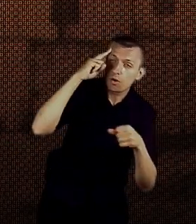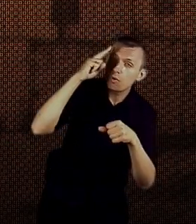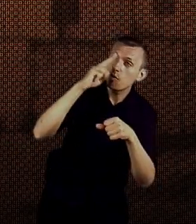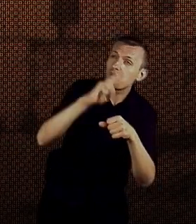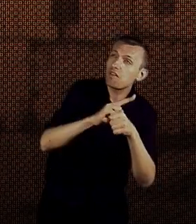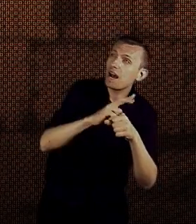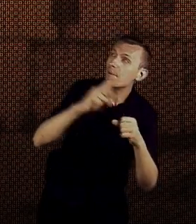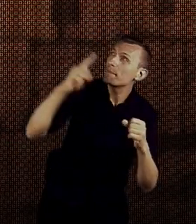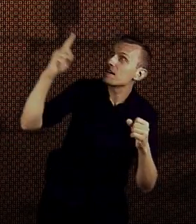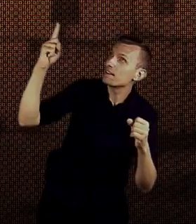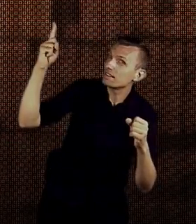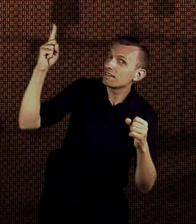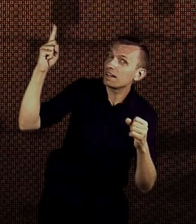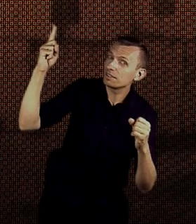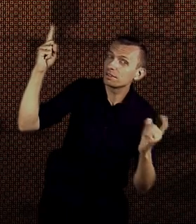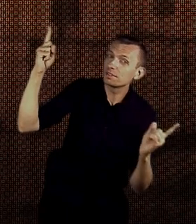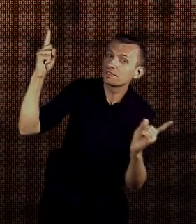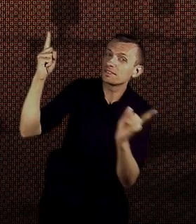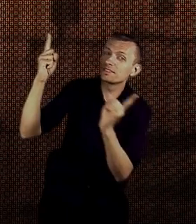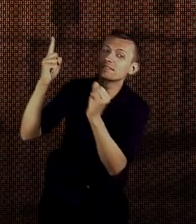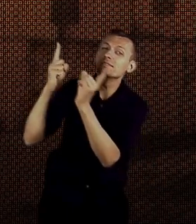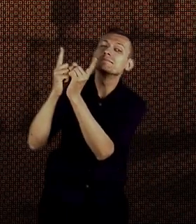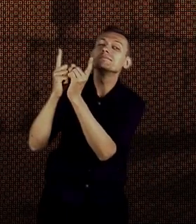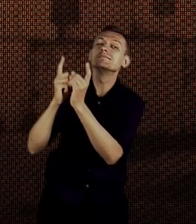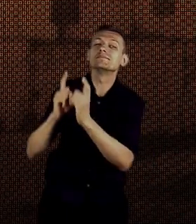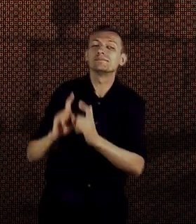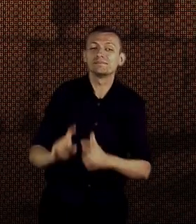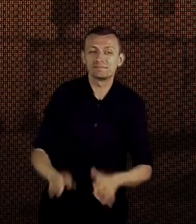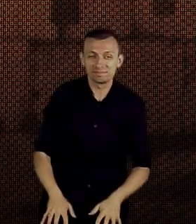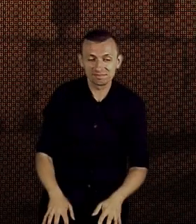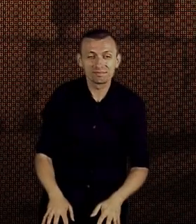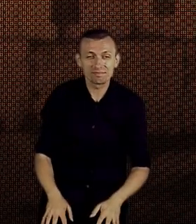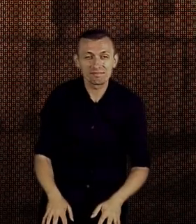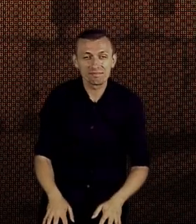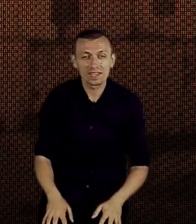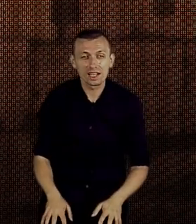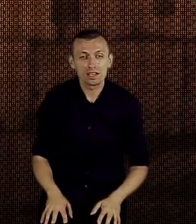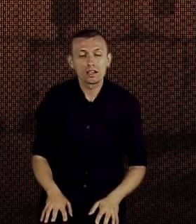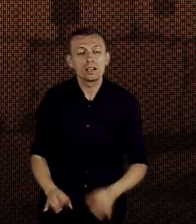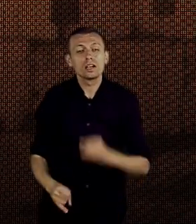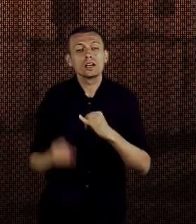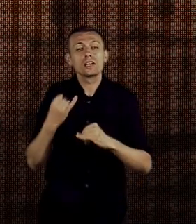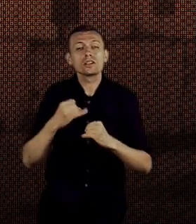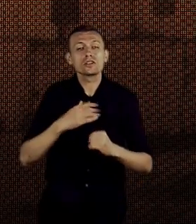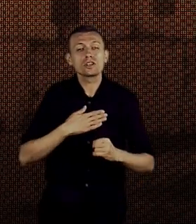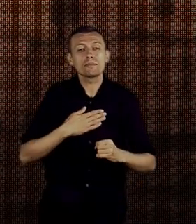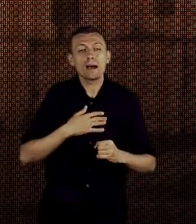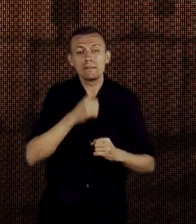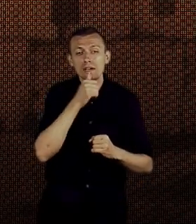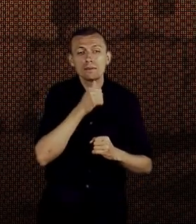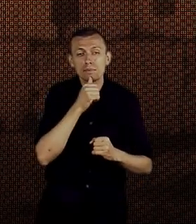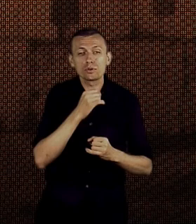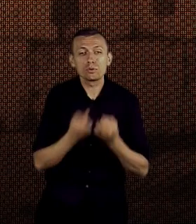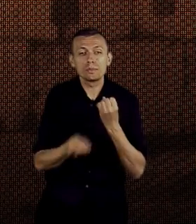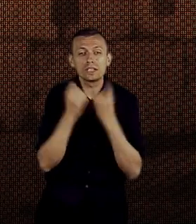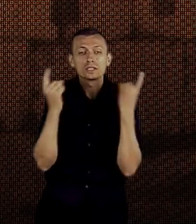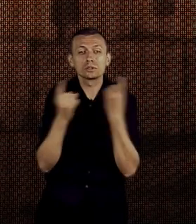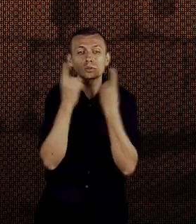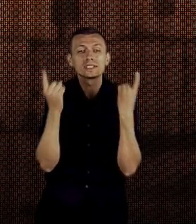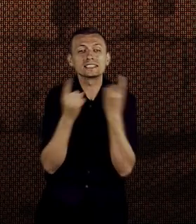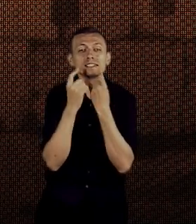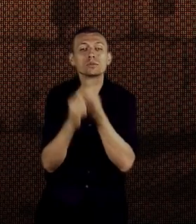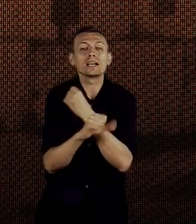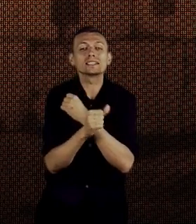dotarli do miejsca pełnego zaufania Jemu. Wiecie, Bóg wielokrotnie wystawiał Abrahama na